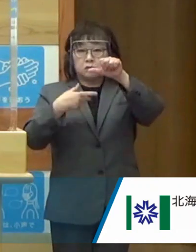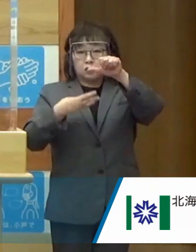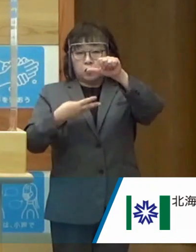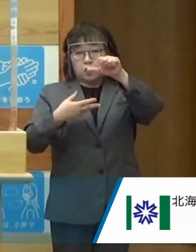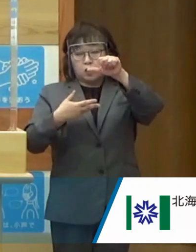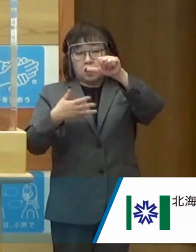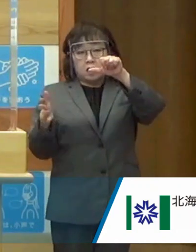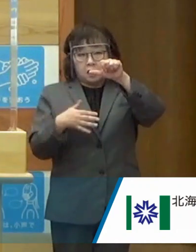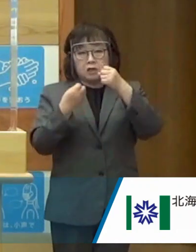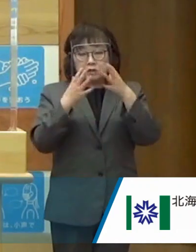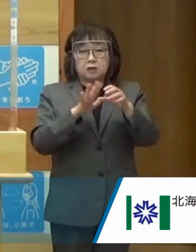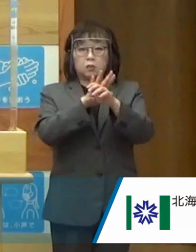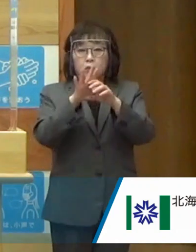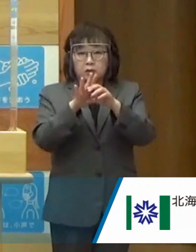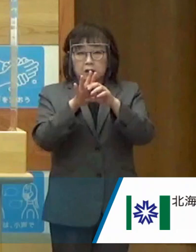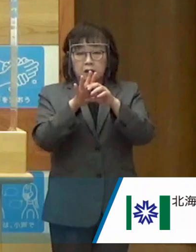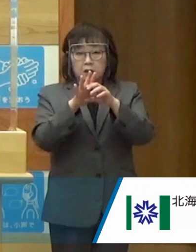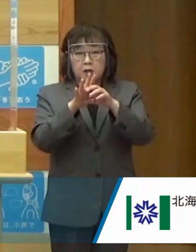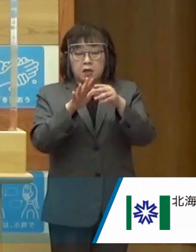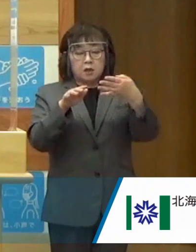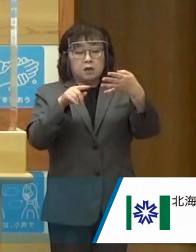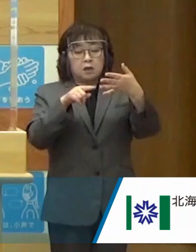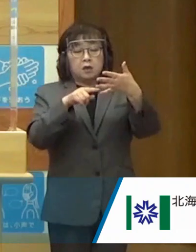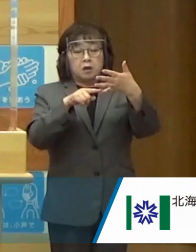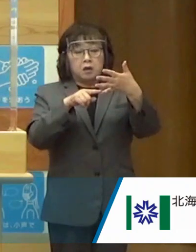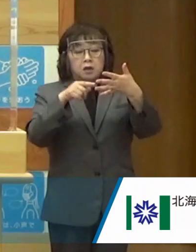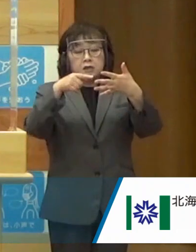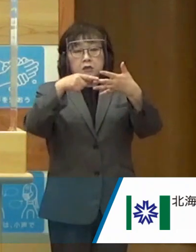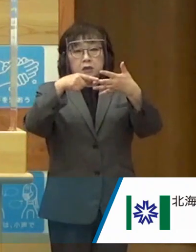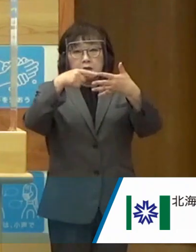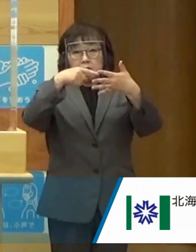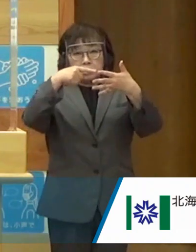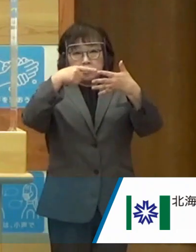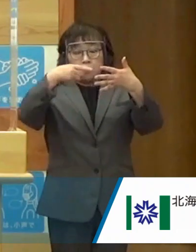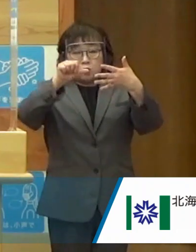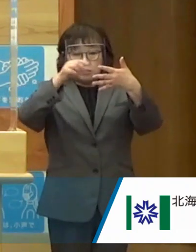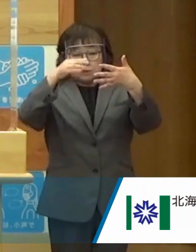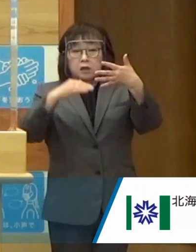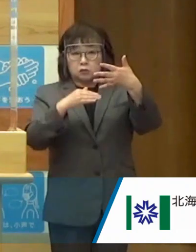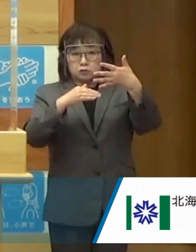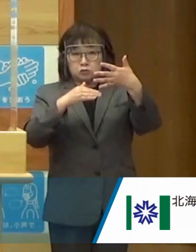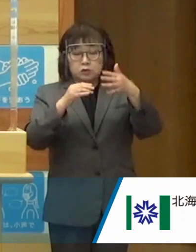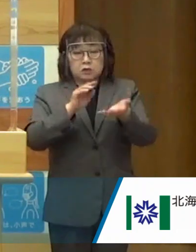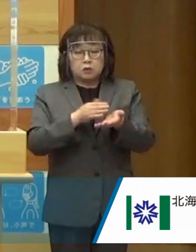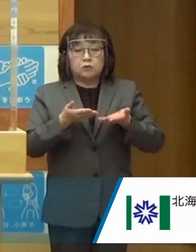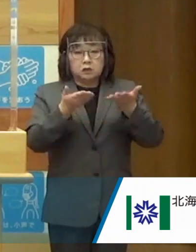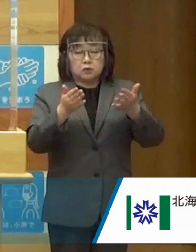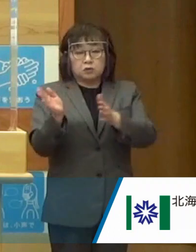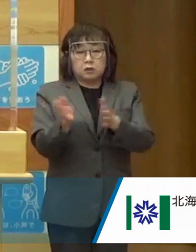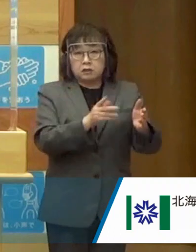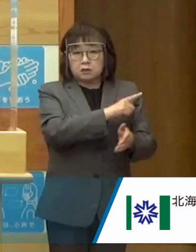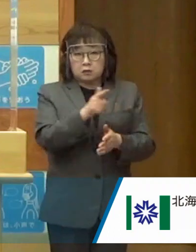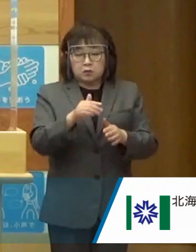8日から新型コロナを5類感染症に位置づけることとし、医療提供体制